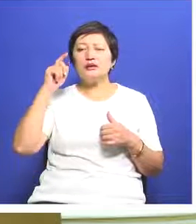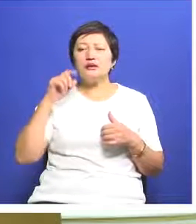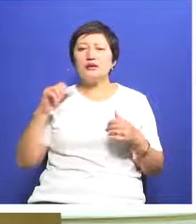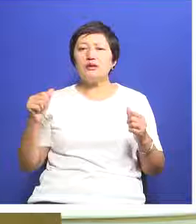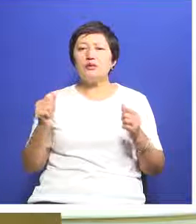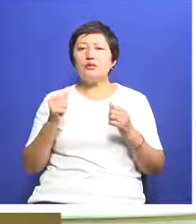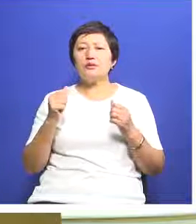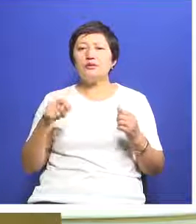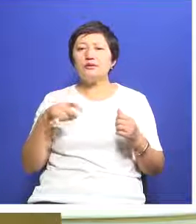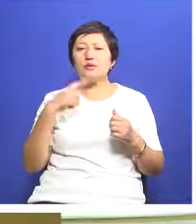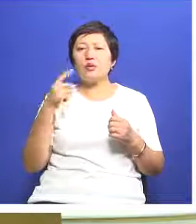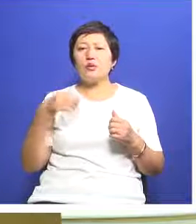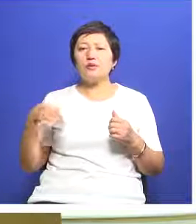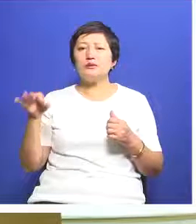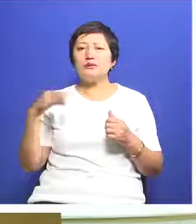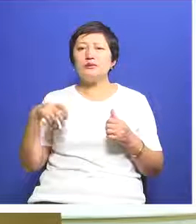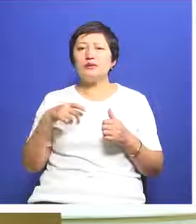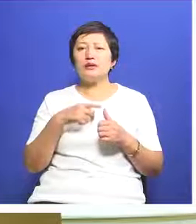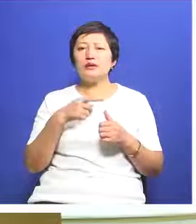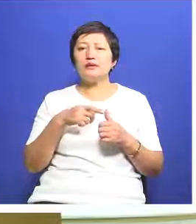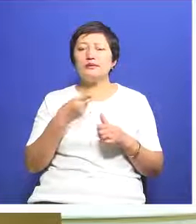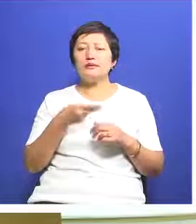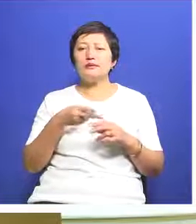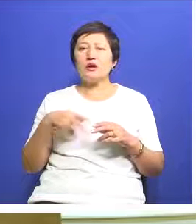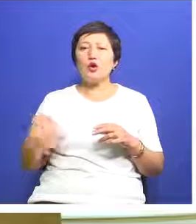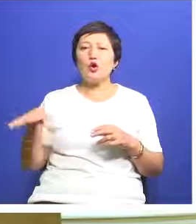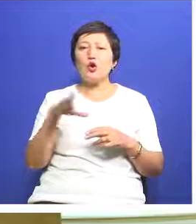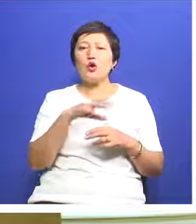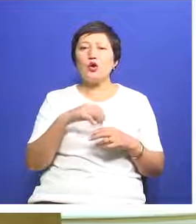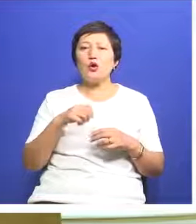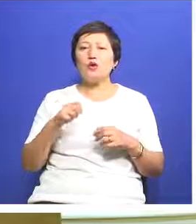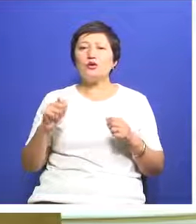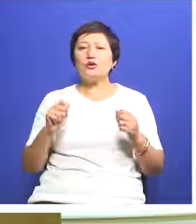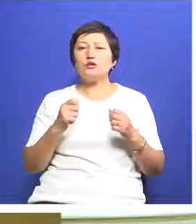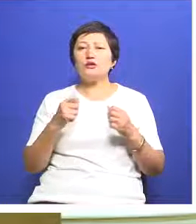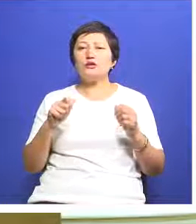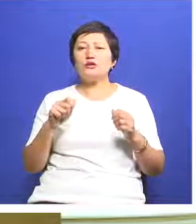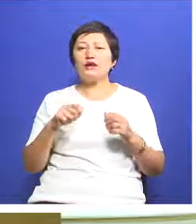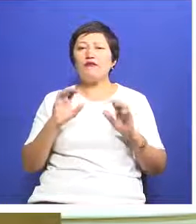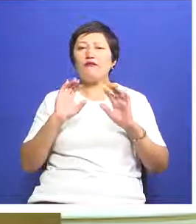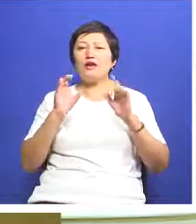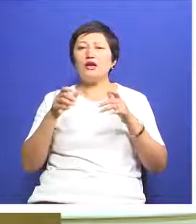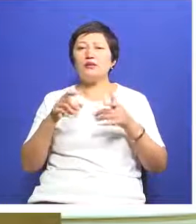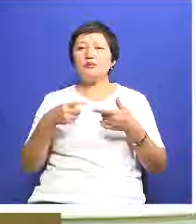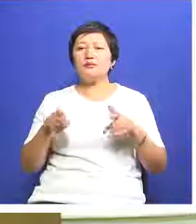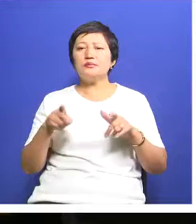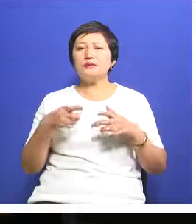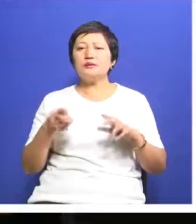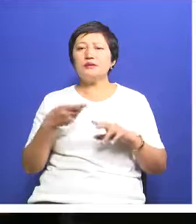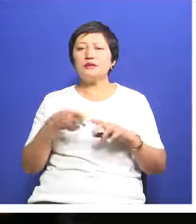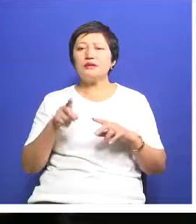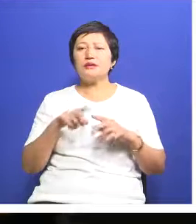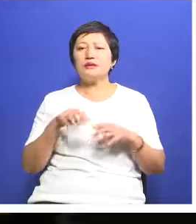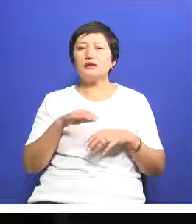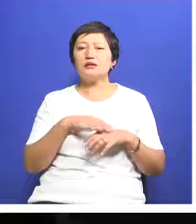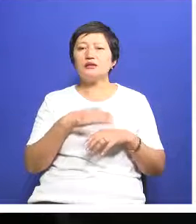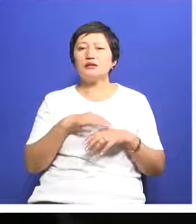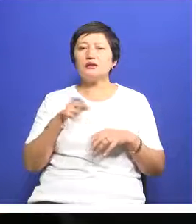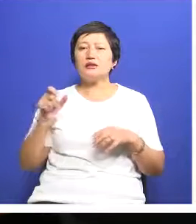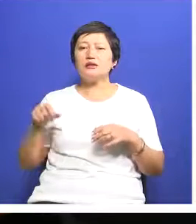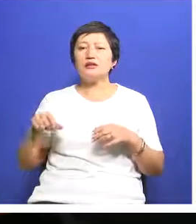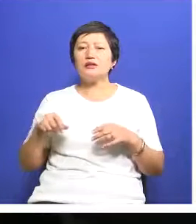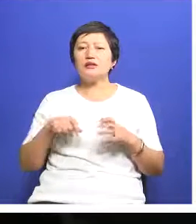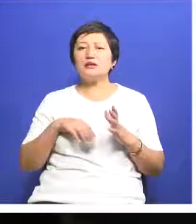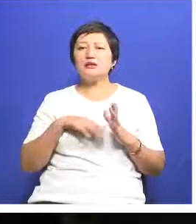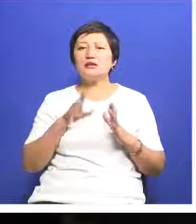облыс чемпионы атанып отқан бізде мына күрес саласында мынау волейбол басқа салаларда да жақсы азаматтарымыз